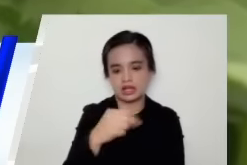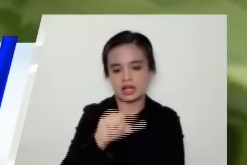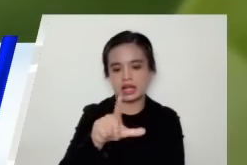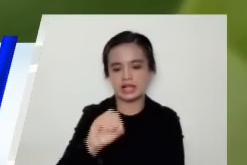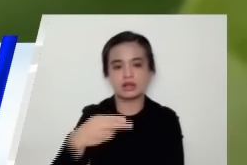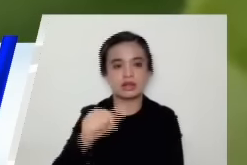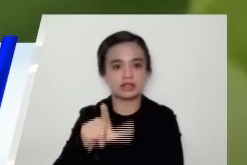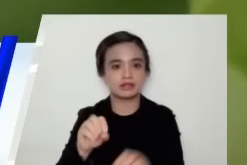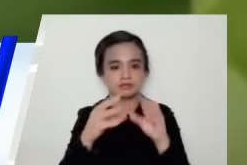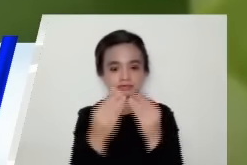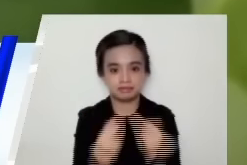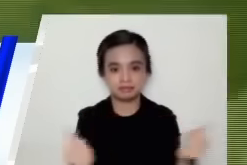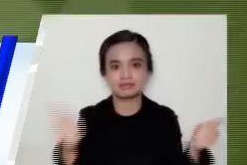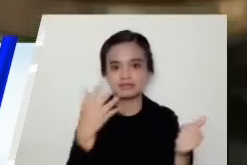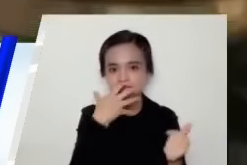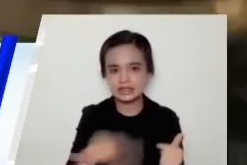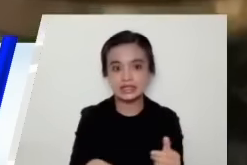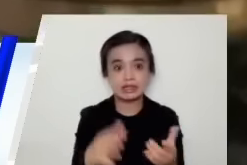Nahinaluan din ng gulay?